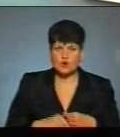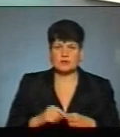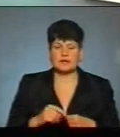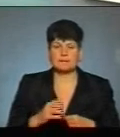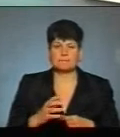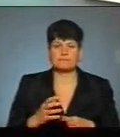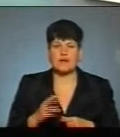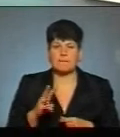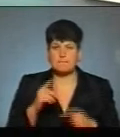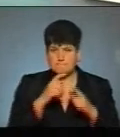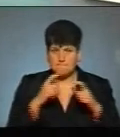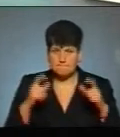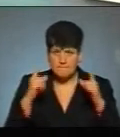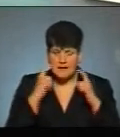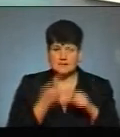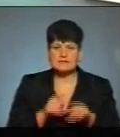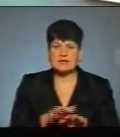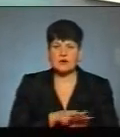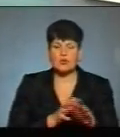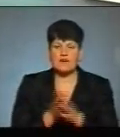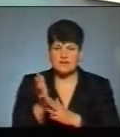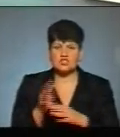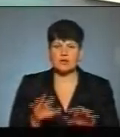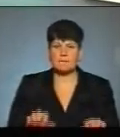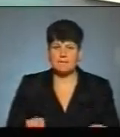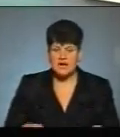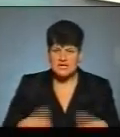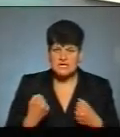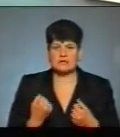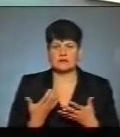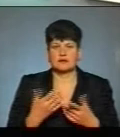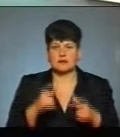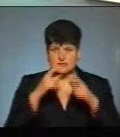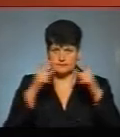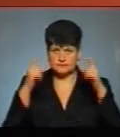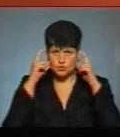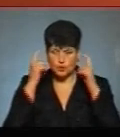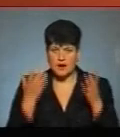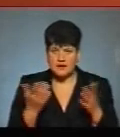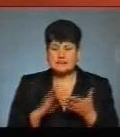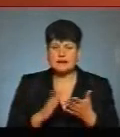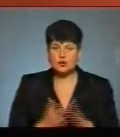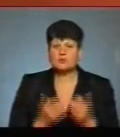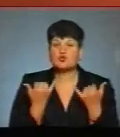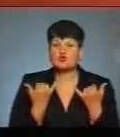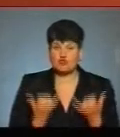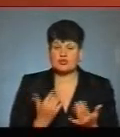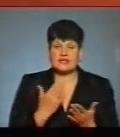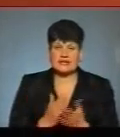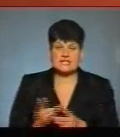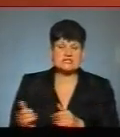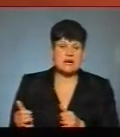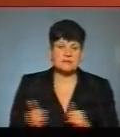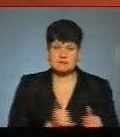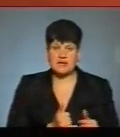P2, P3, це є бахіли, рукавички, захисні окуляри. Станом на сьогодні є забезпеченість